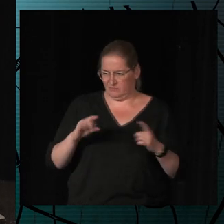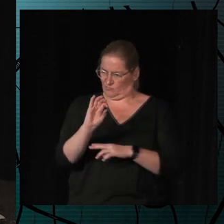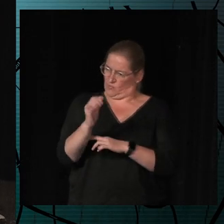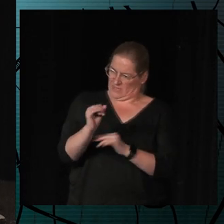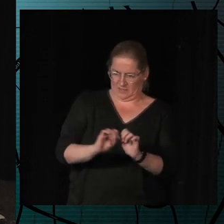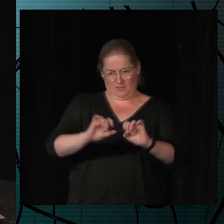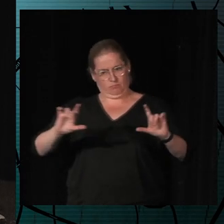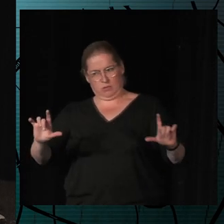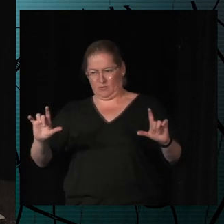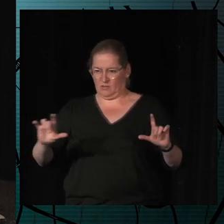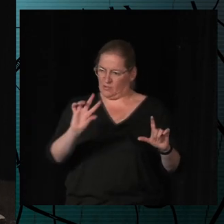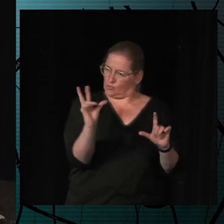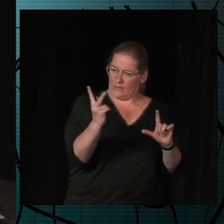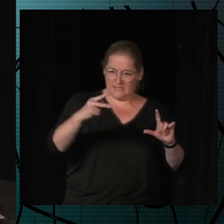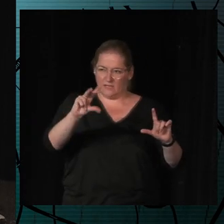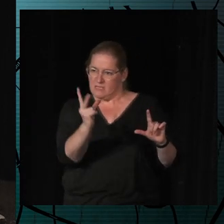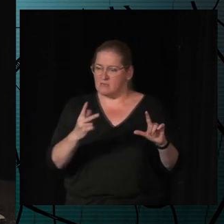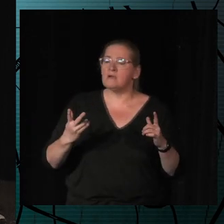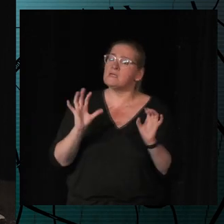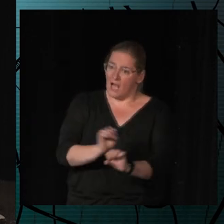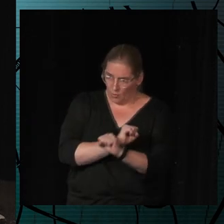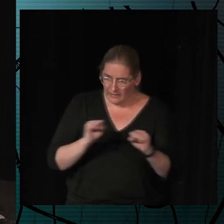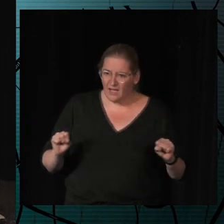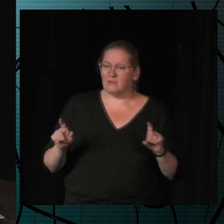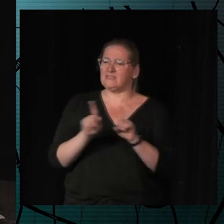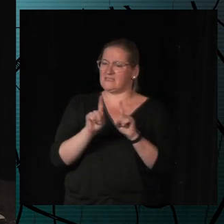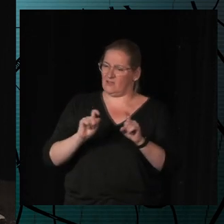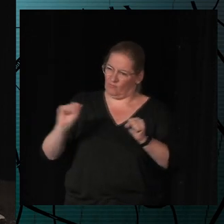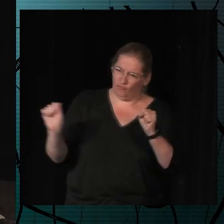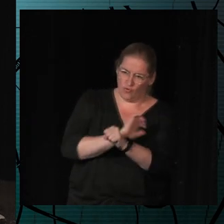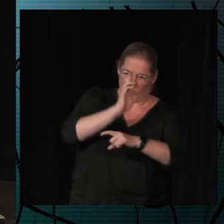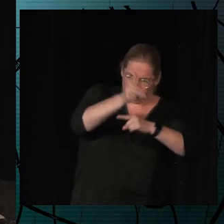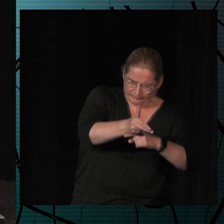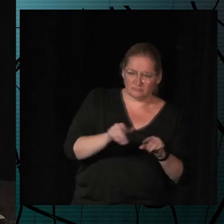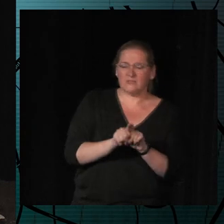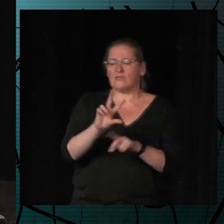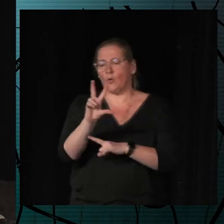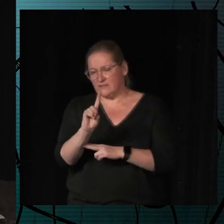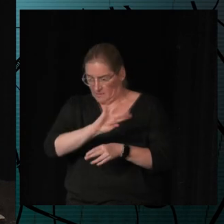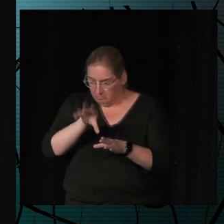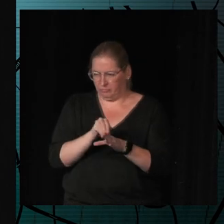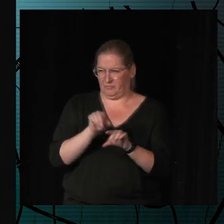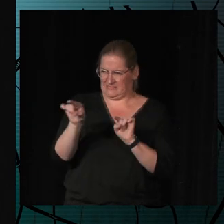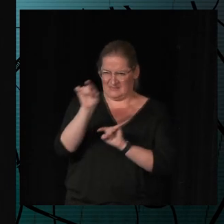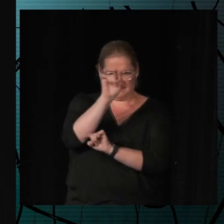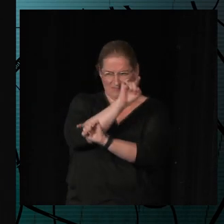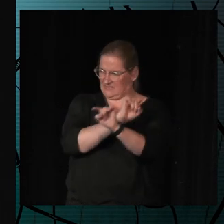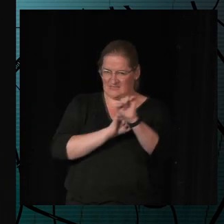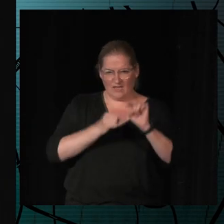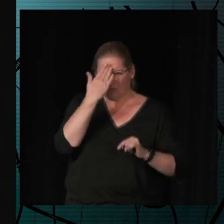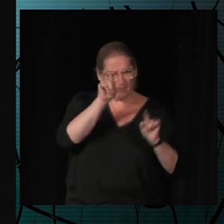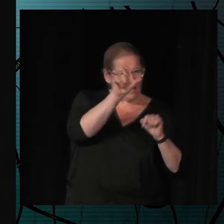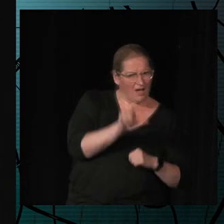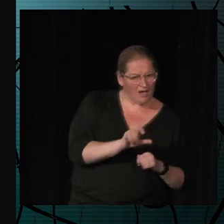simplement c'est du un rendu 3D et effectivement ce mélange de full motion vidéo de 3D qui s'incruste on sait plus vraiment si on est en train de voir des acteurs